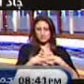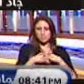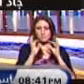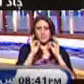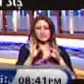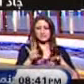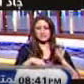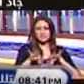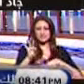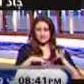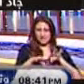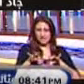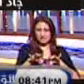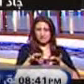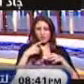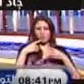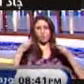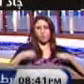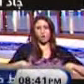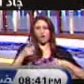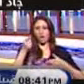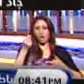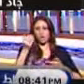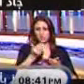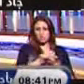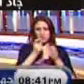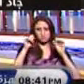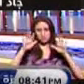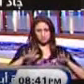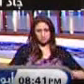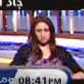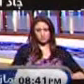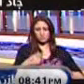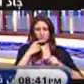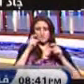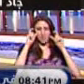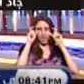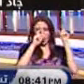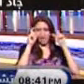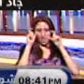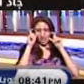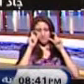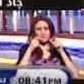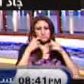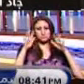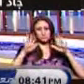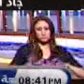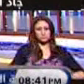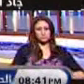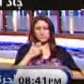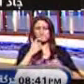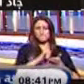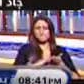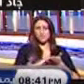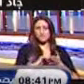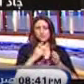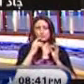السياسي بيخلق تدهور في الأوضاع الاقتصادية وتدهور في الملف الأمني، وبالتالي لابد أن سرعة